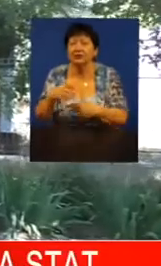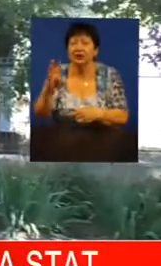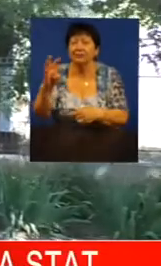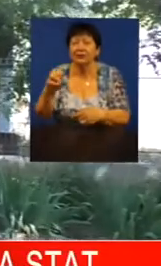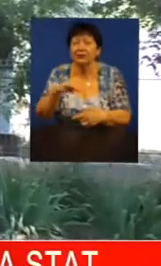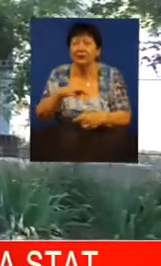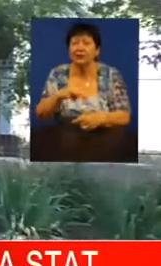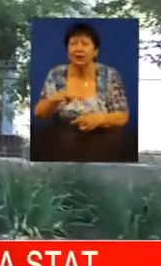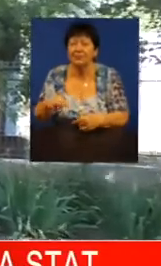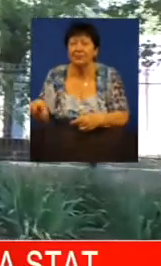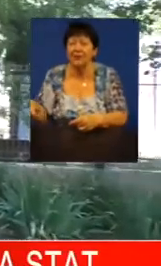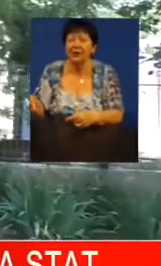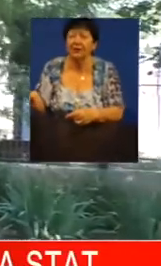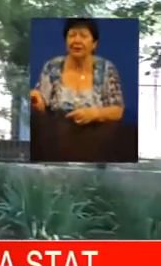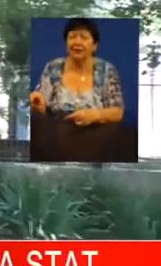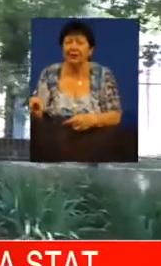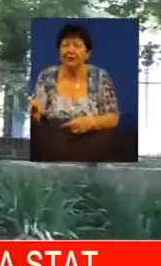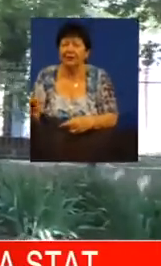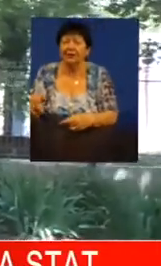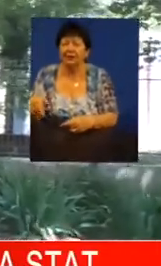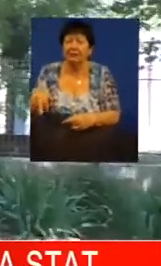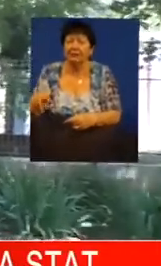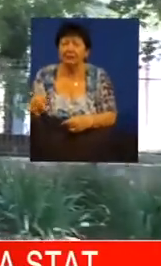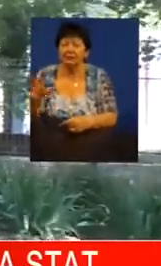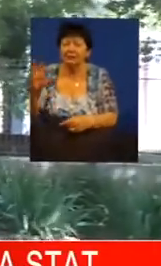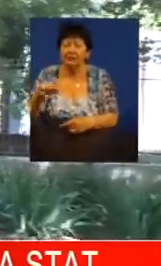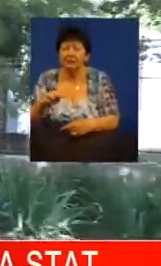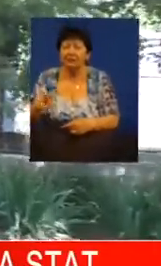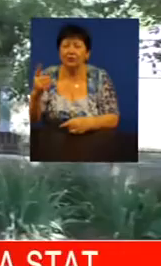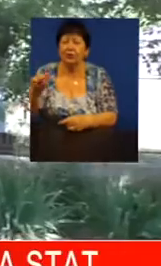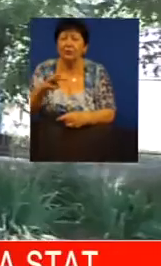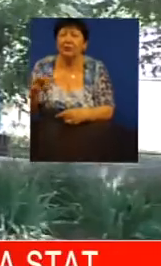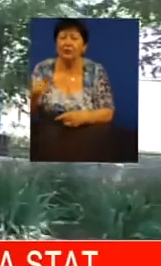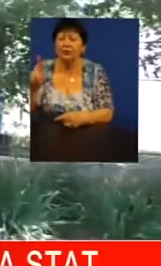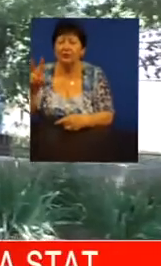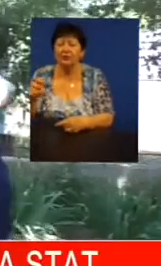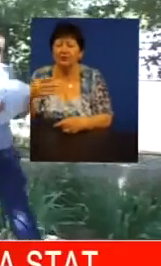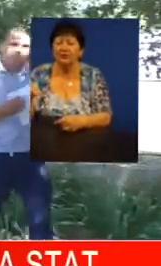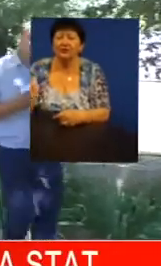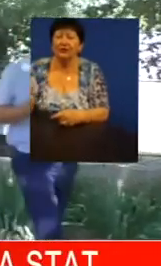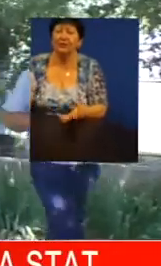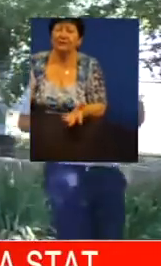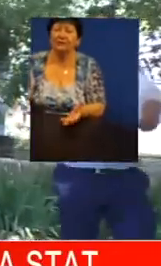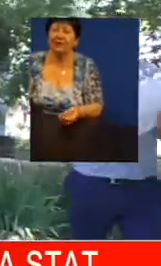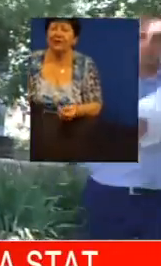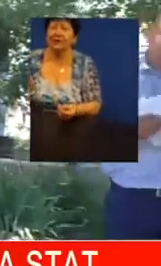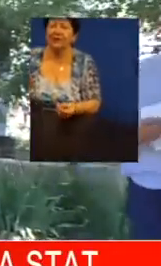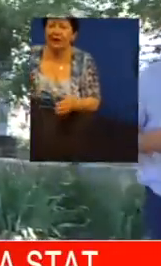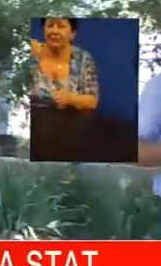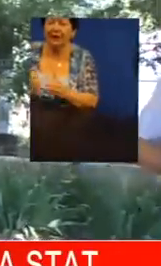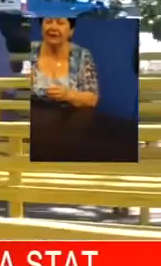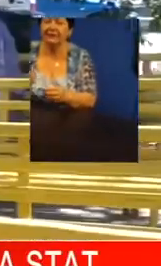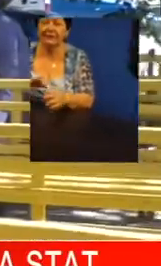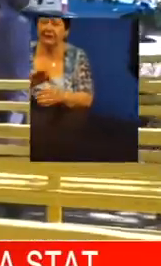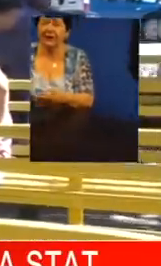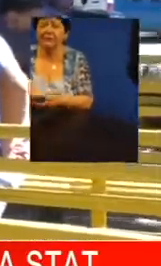mii de lei, cel mai puțin, dar s-au dus totuși 500 de mii. Un milion, eu am 200 ceva de hectare, un milion ceva de bani am bagat și n-am luat